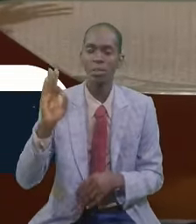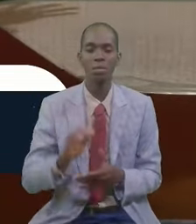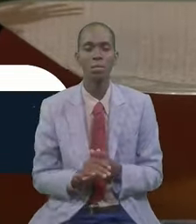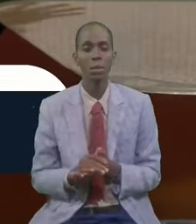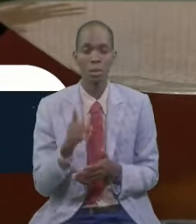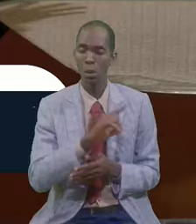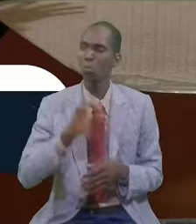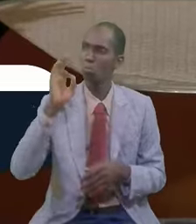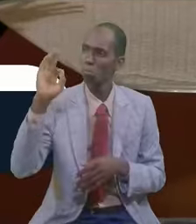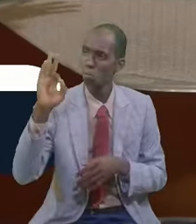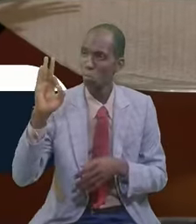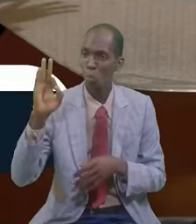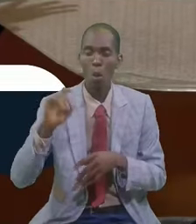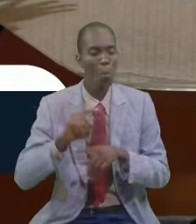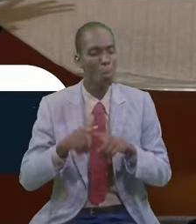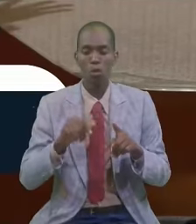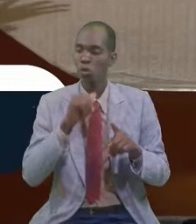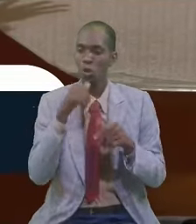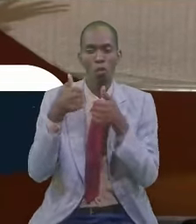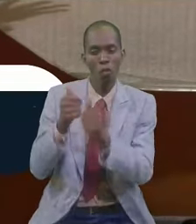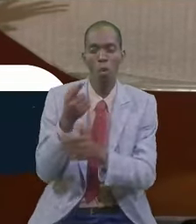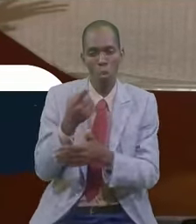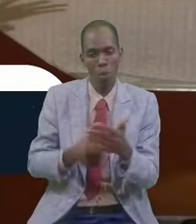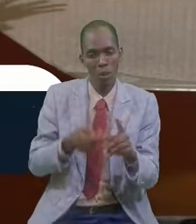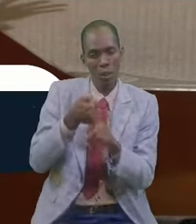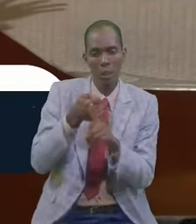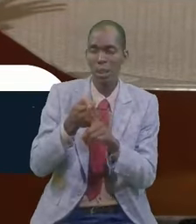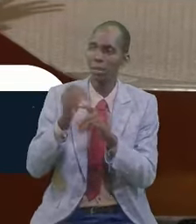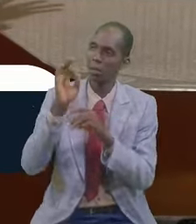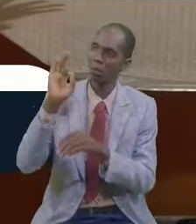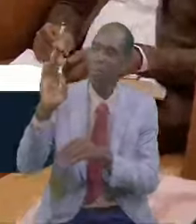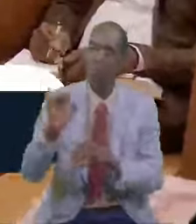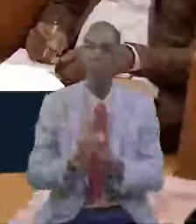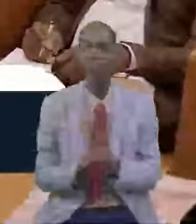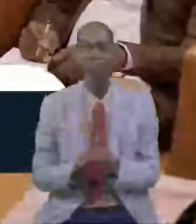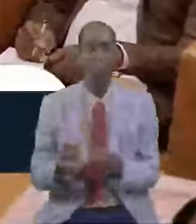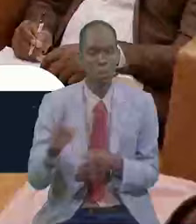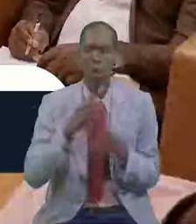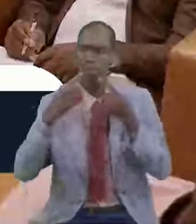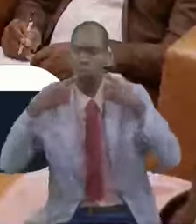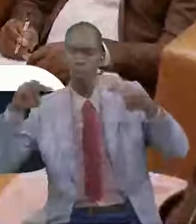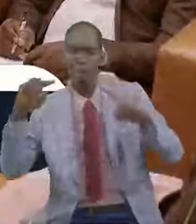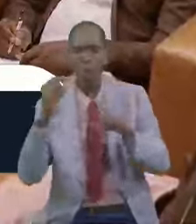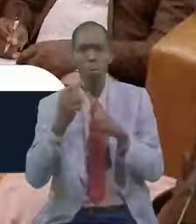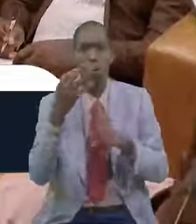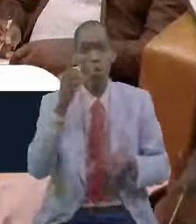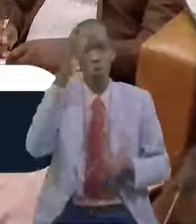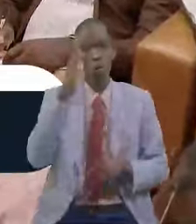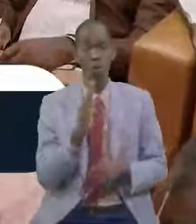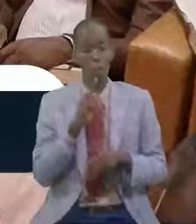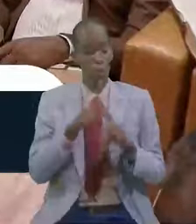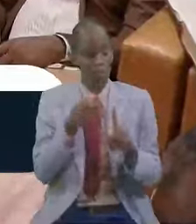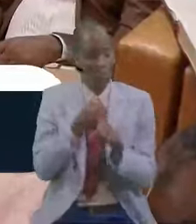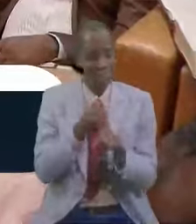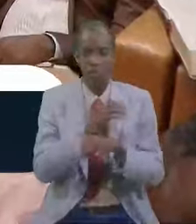enseignent. Ils prêchent, mais ils ne pratiquent pas. Ils déclarent mais ils ne font pas ce qu'ils ont